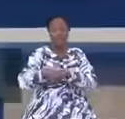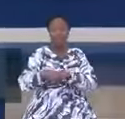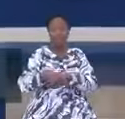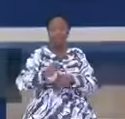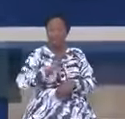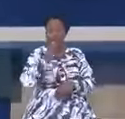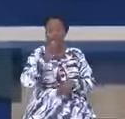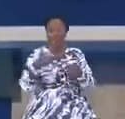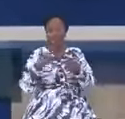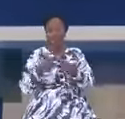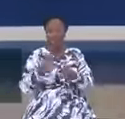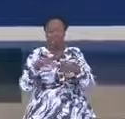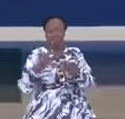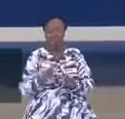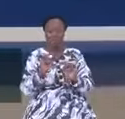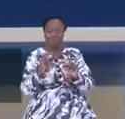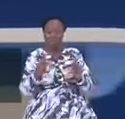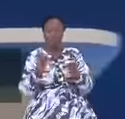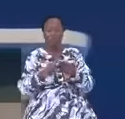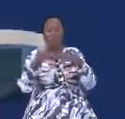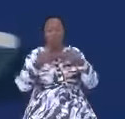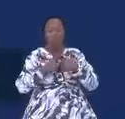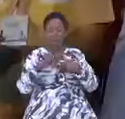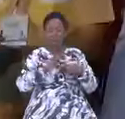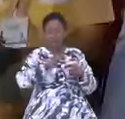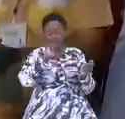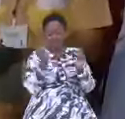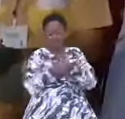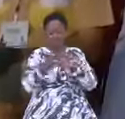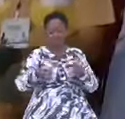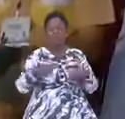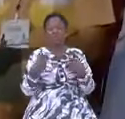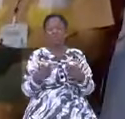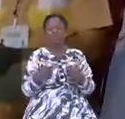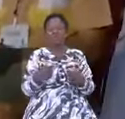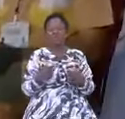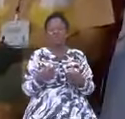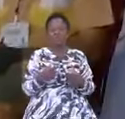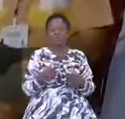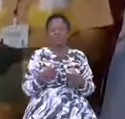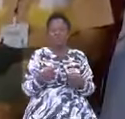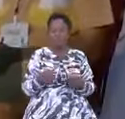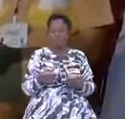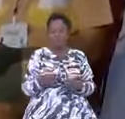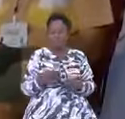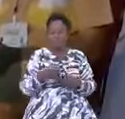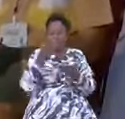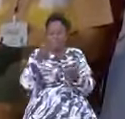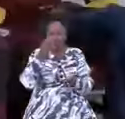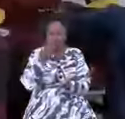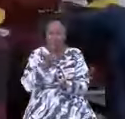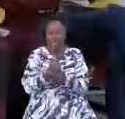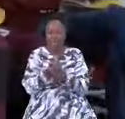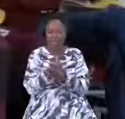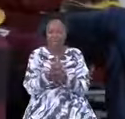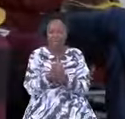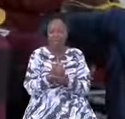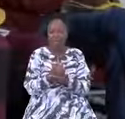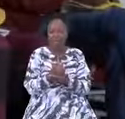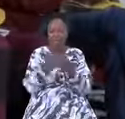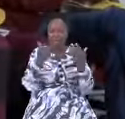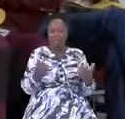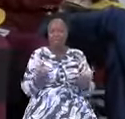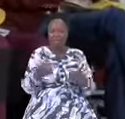un poids décisif un tournant décisif dans ta vie est ce que peut bien entendre je sois un